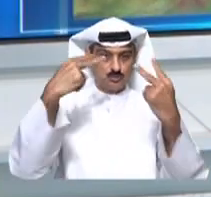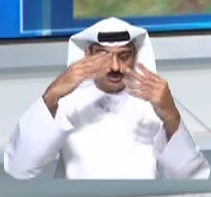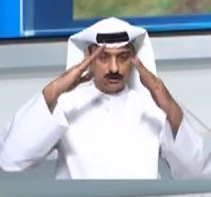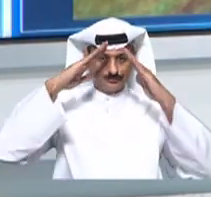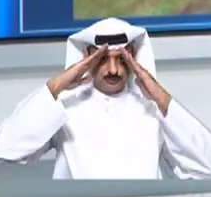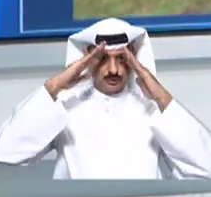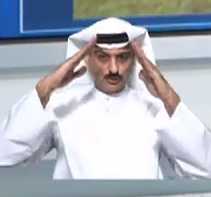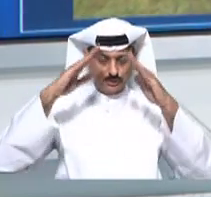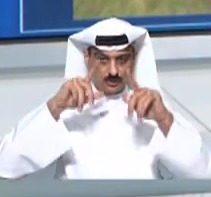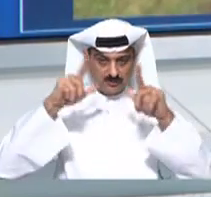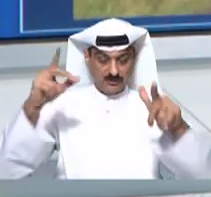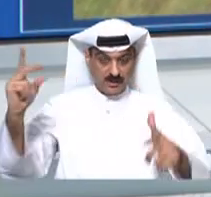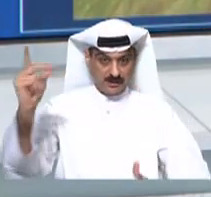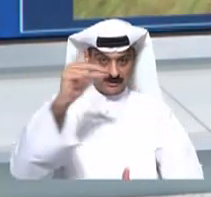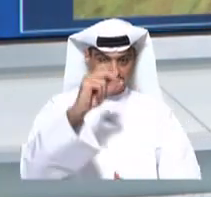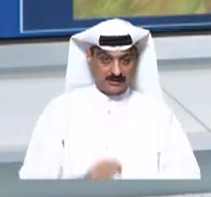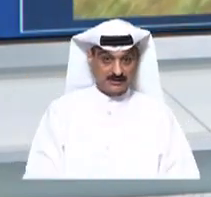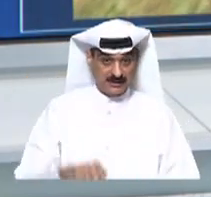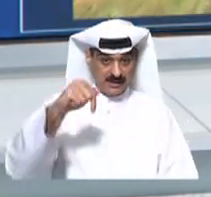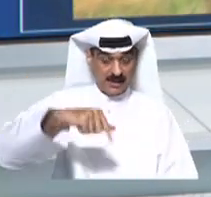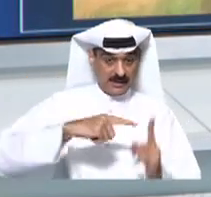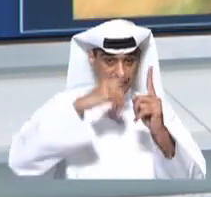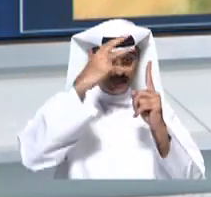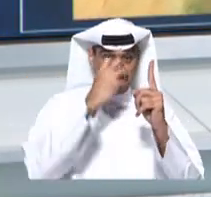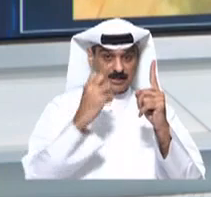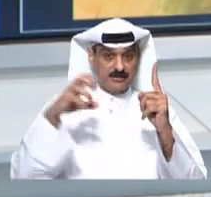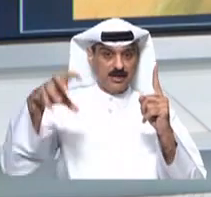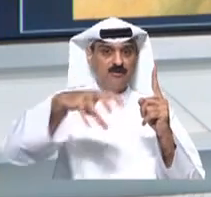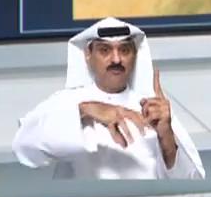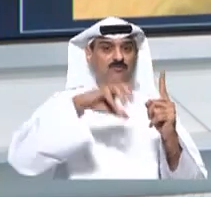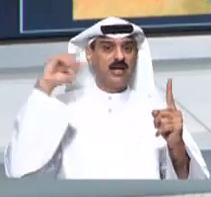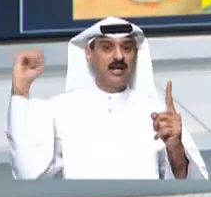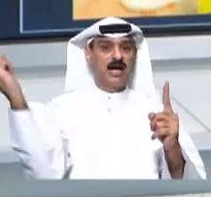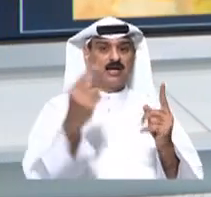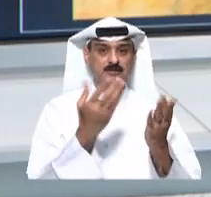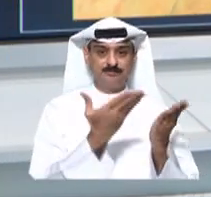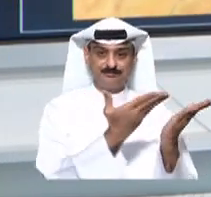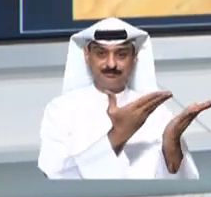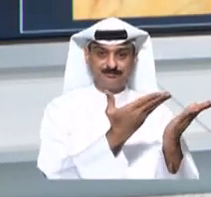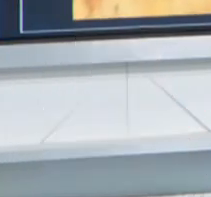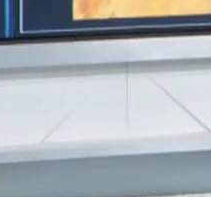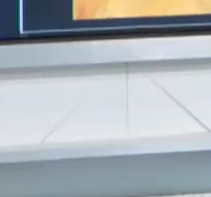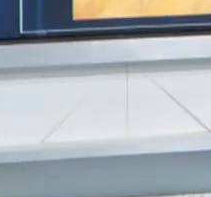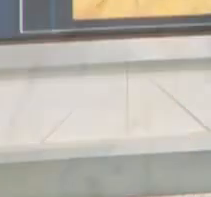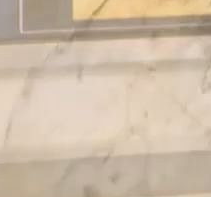المشاهدين، أشكركم على حسن المتابعة، ولا نأخذكم في جولة مع درجات الحرارة في بعض العواصم العربية العالمية.